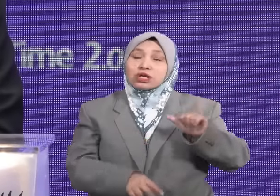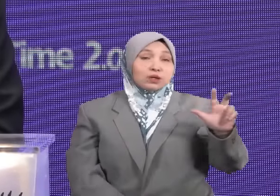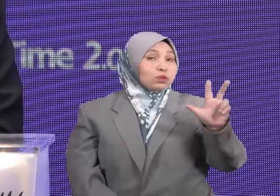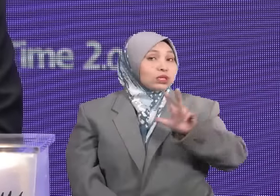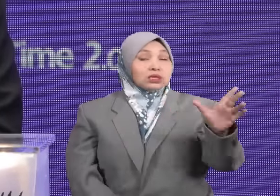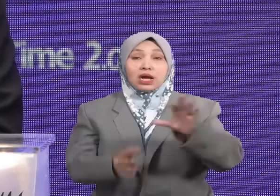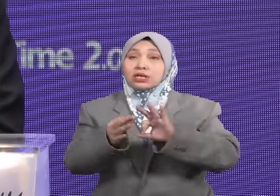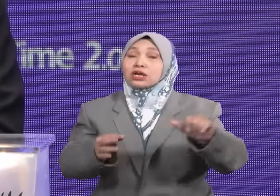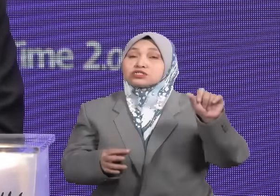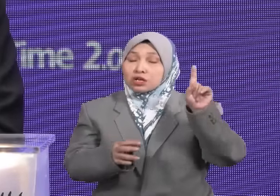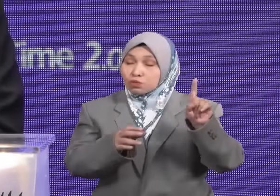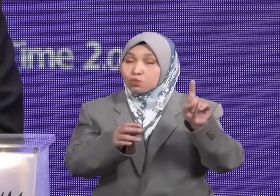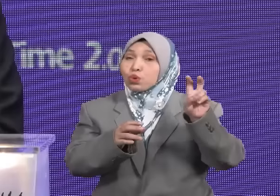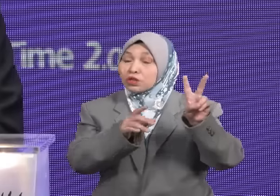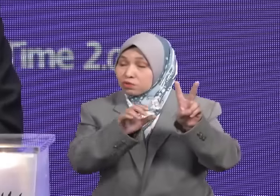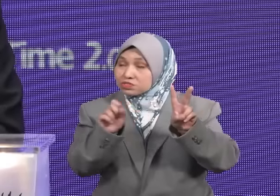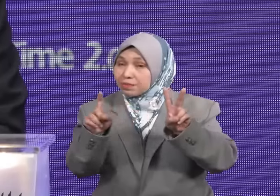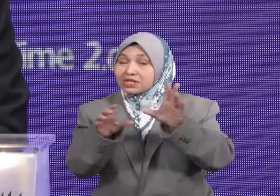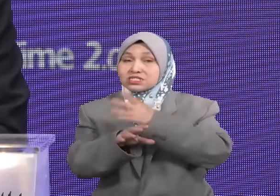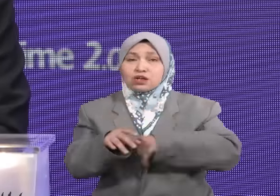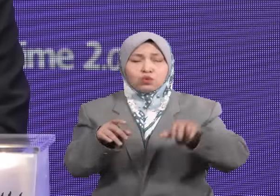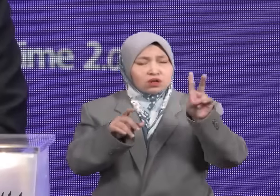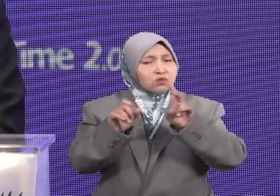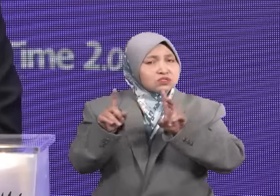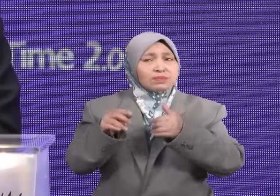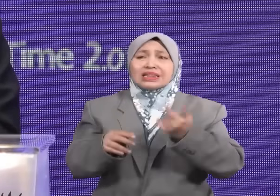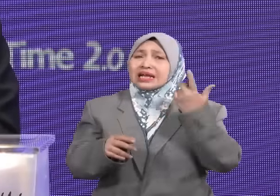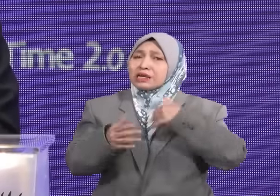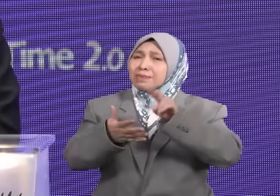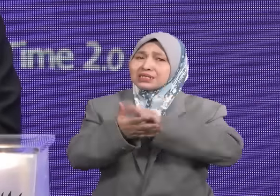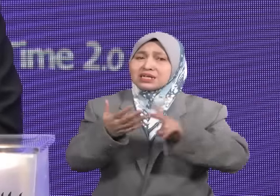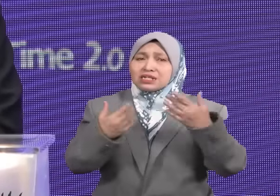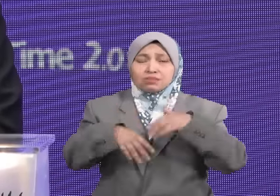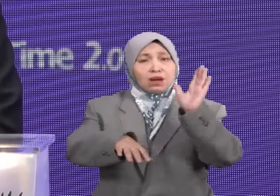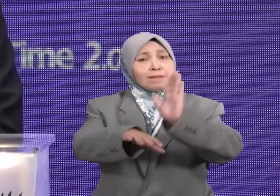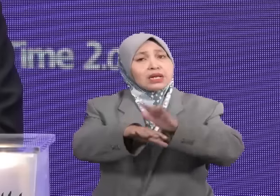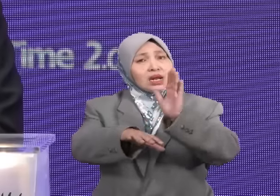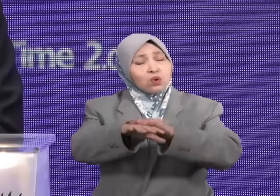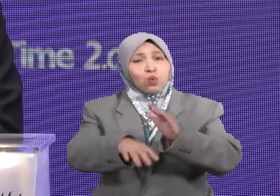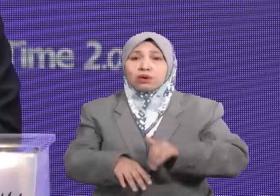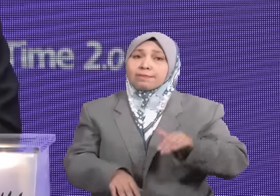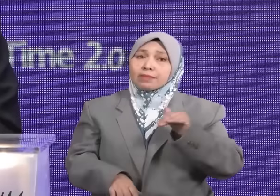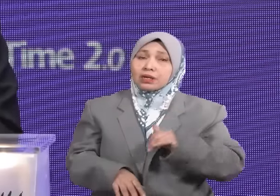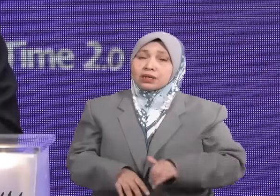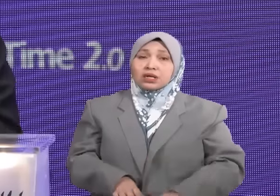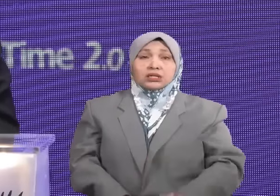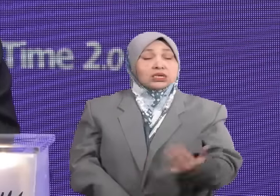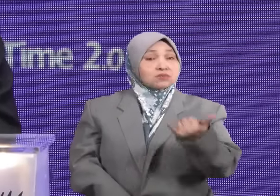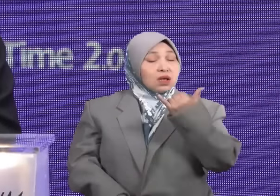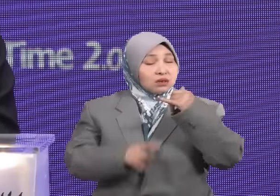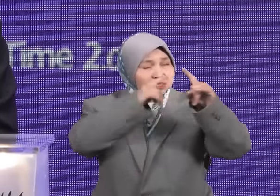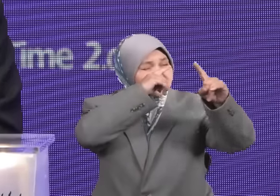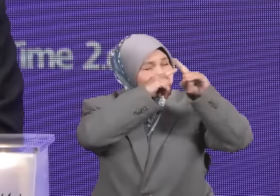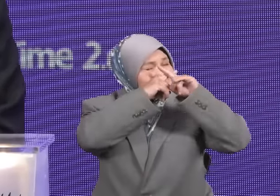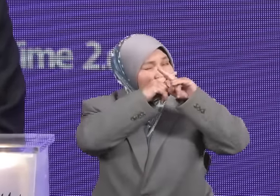dan ayat 212. Dan ayat 211 tadi Ustaznya, yang saya baca sebentar tadi adalah menegur kepada tersilapnya keutamaan